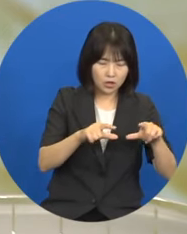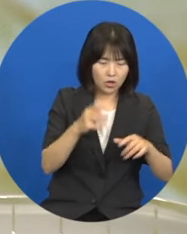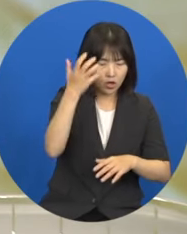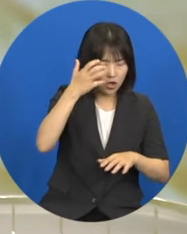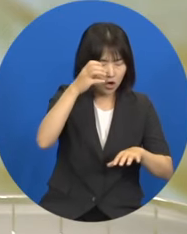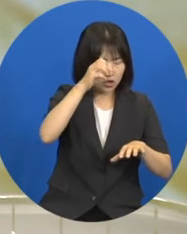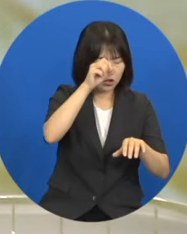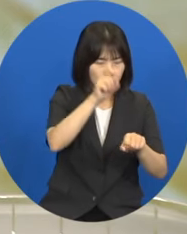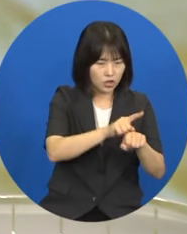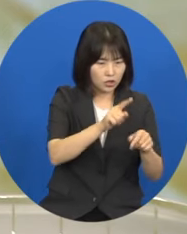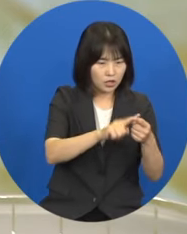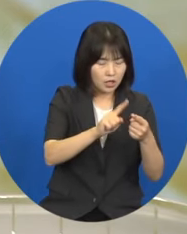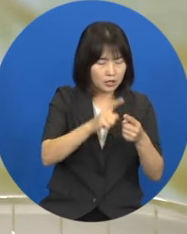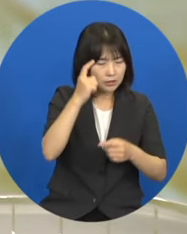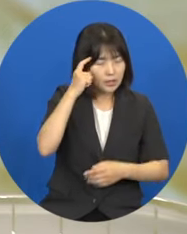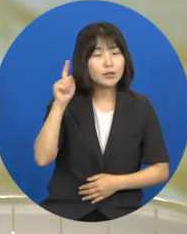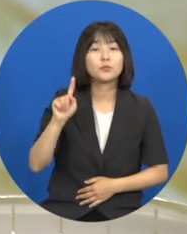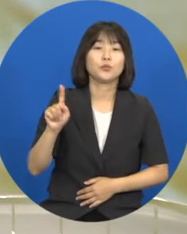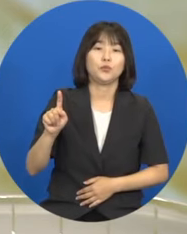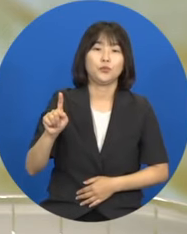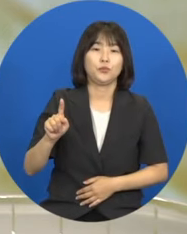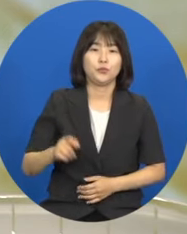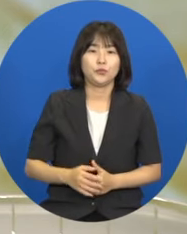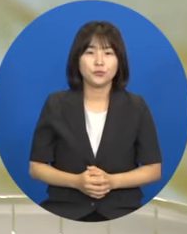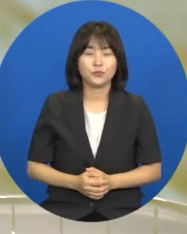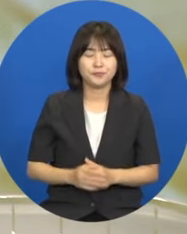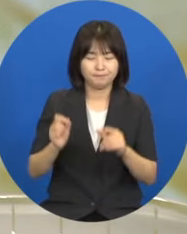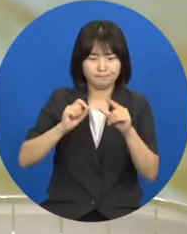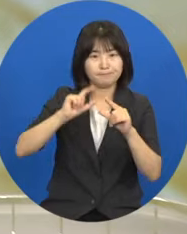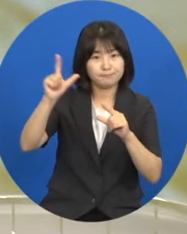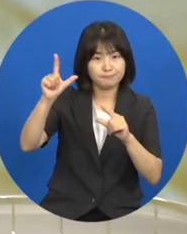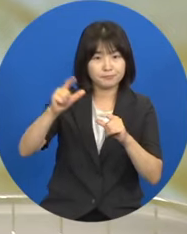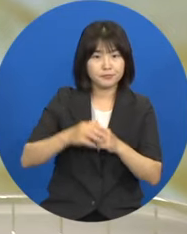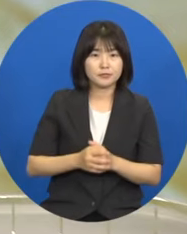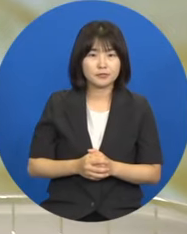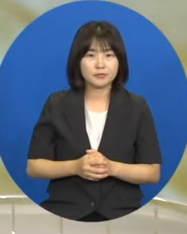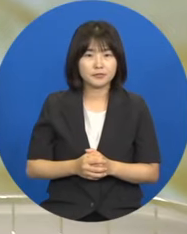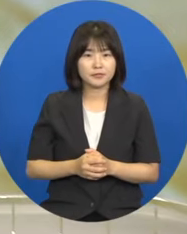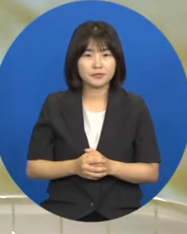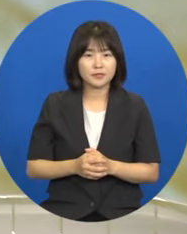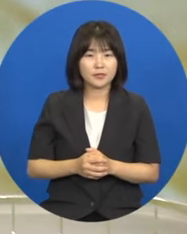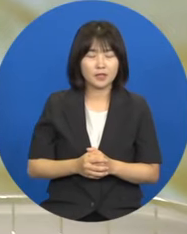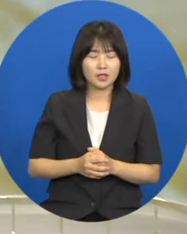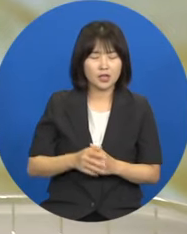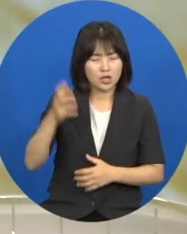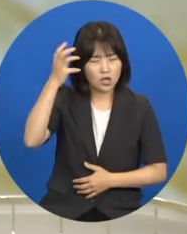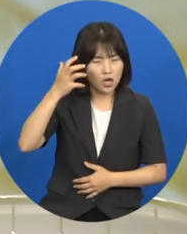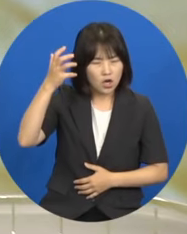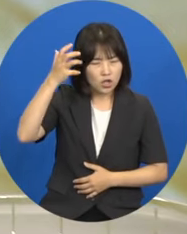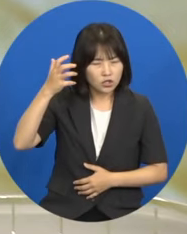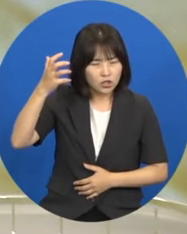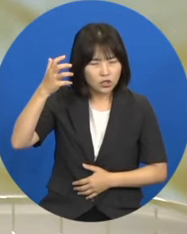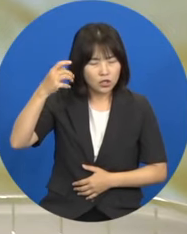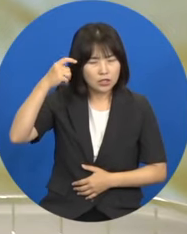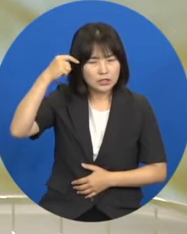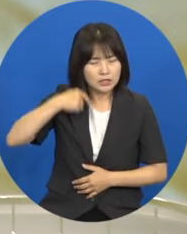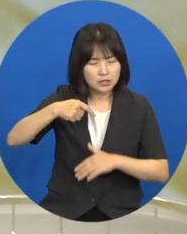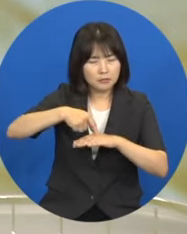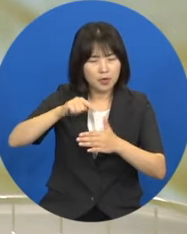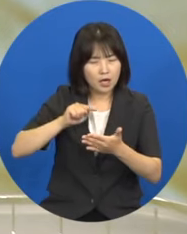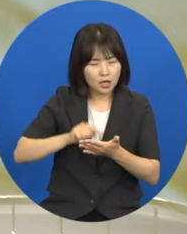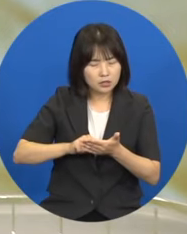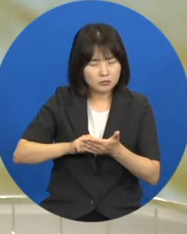대해서 어떻게 생각할까요? 대개 초자연적인 감각이나 영적인 것을 느끼는